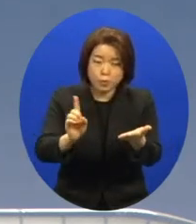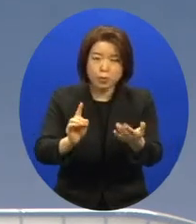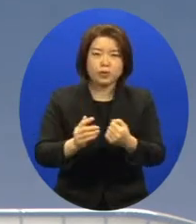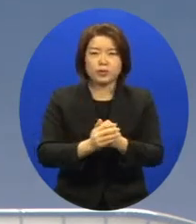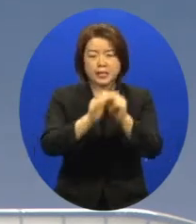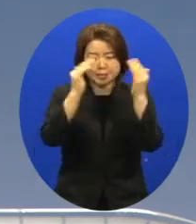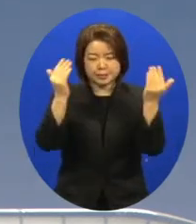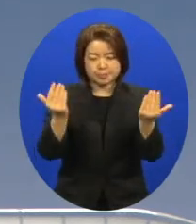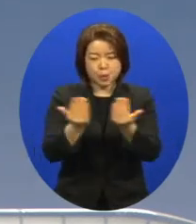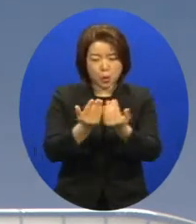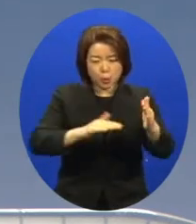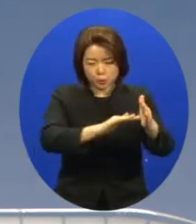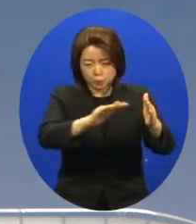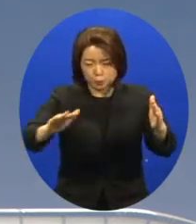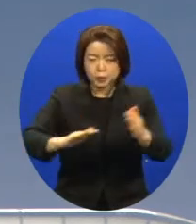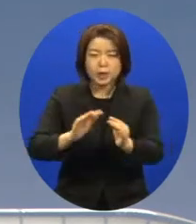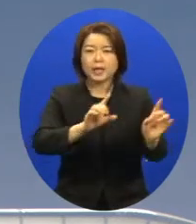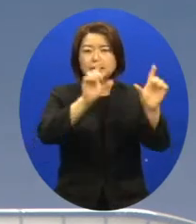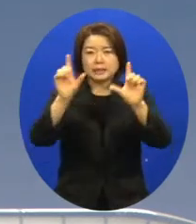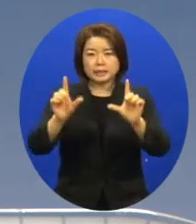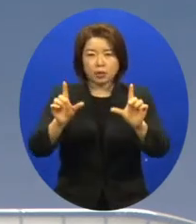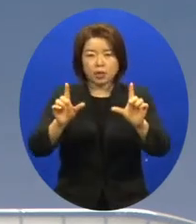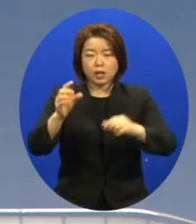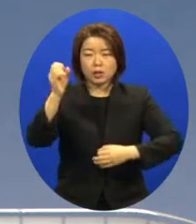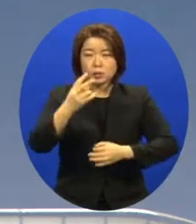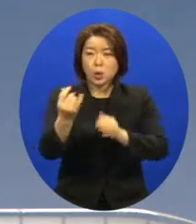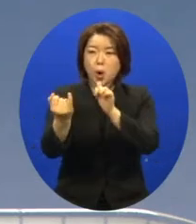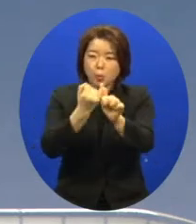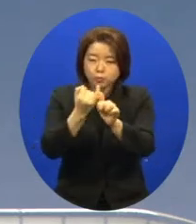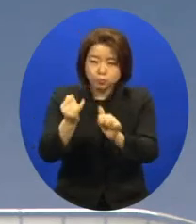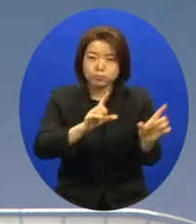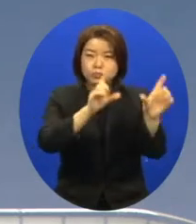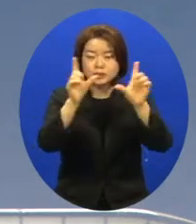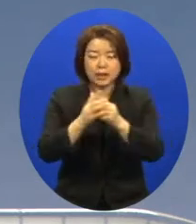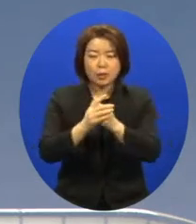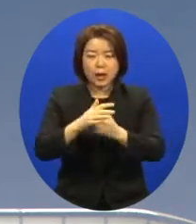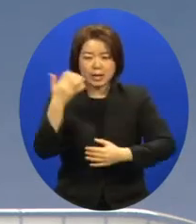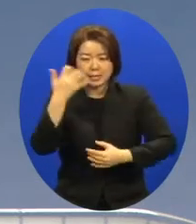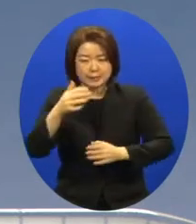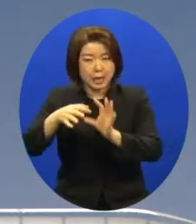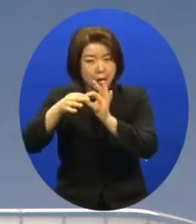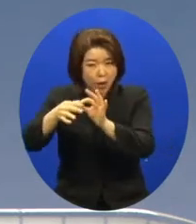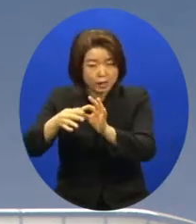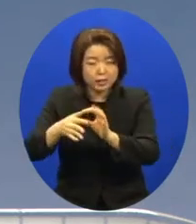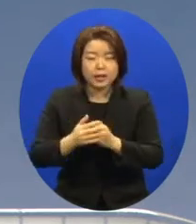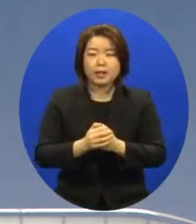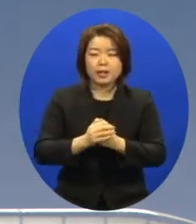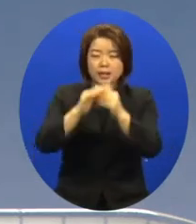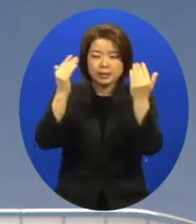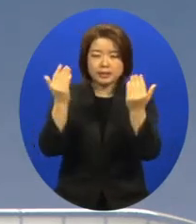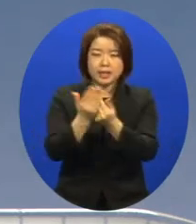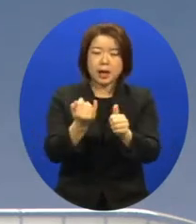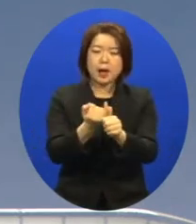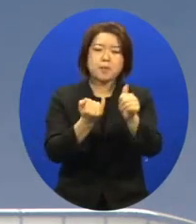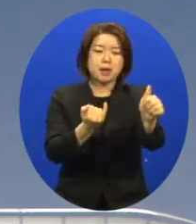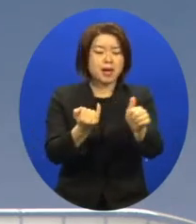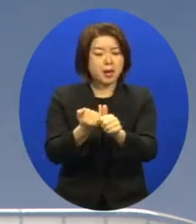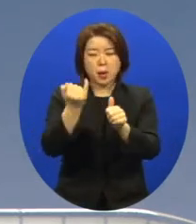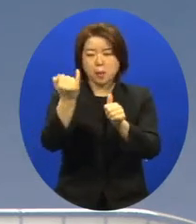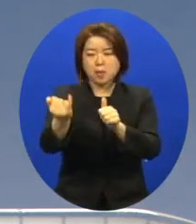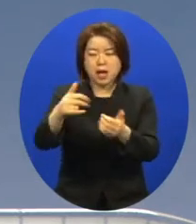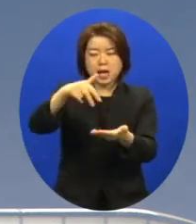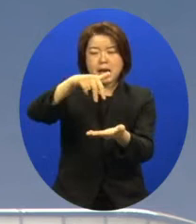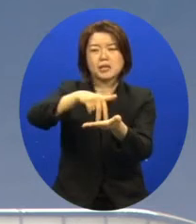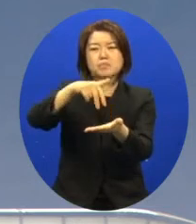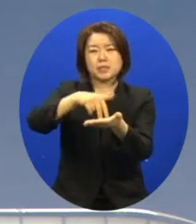모든 가정생활 부부생활 성생활 다 배우자가 중심이 되어야 한다는